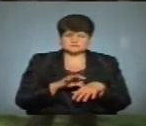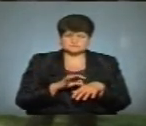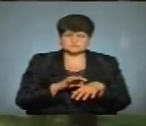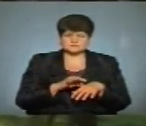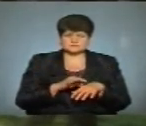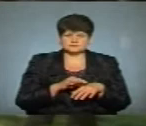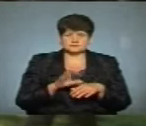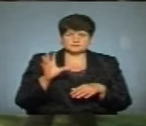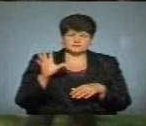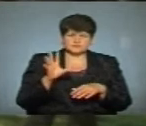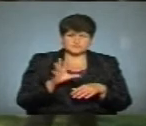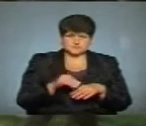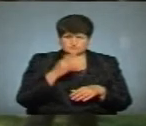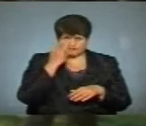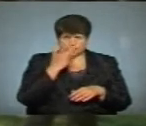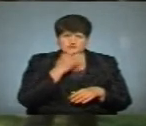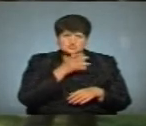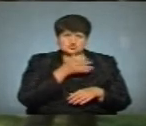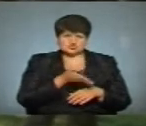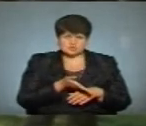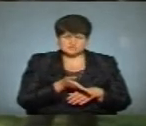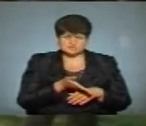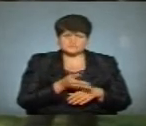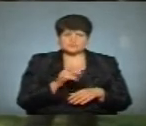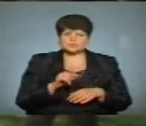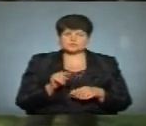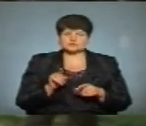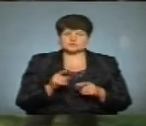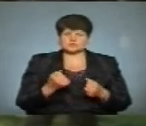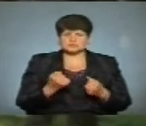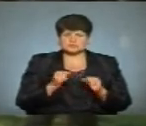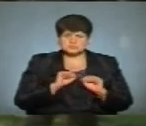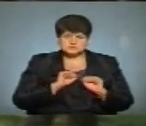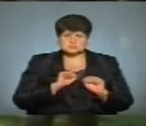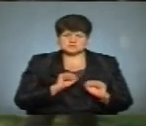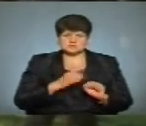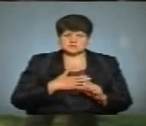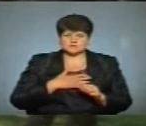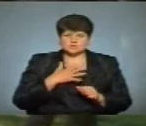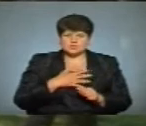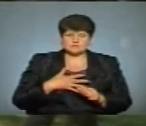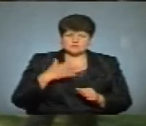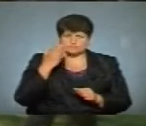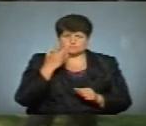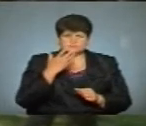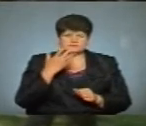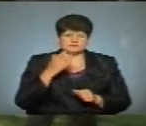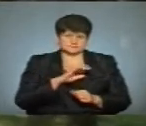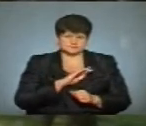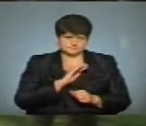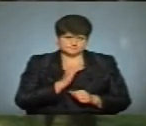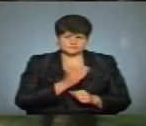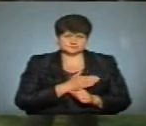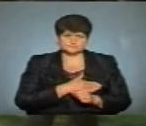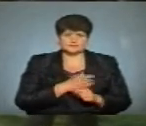цю епідемію в літній час, тому що опірність нашого організму в літній час набагато сильніша,